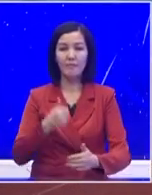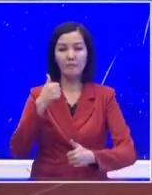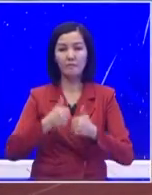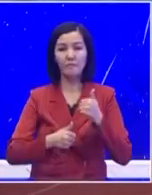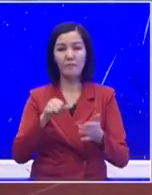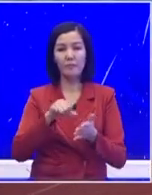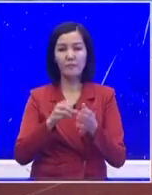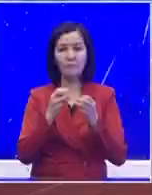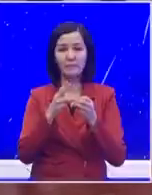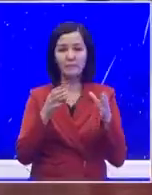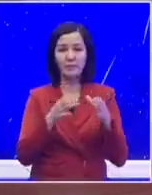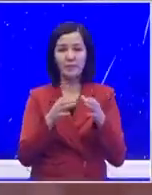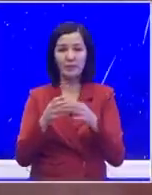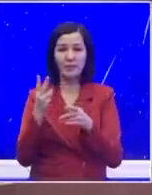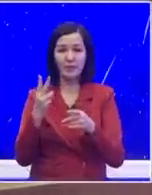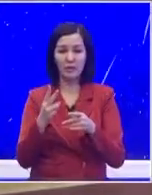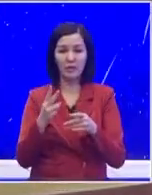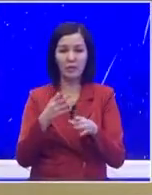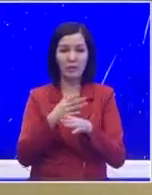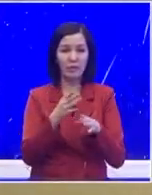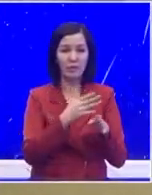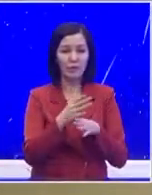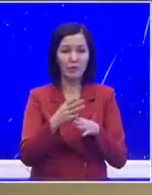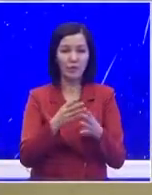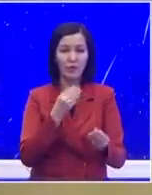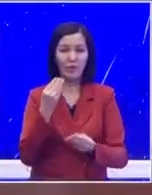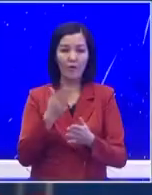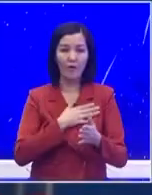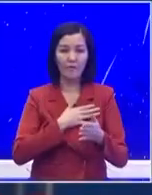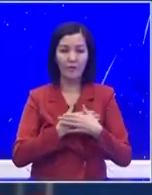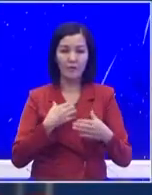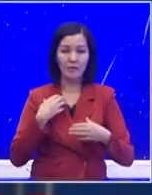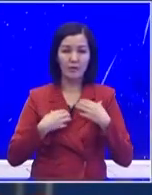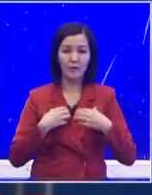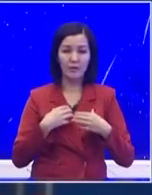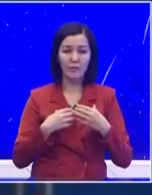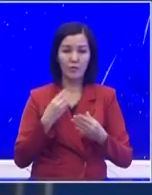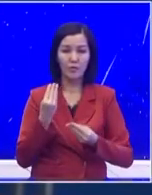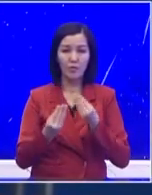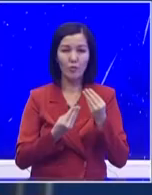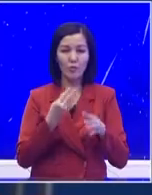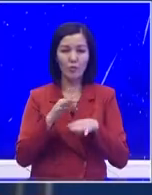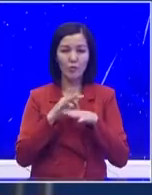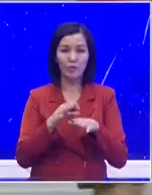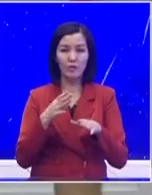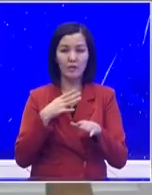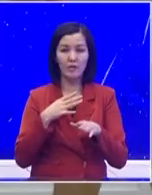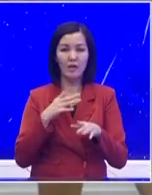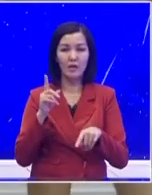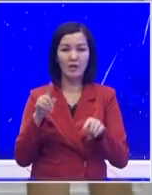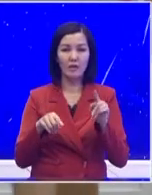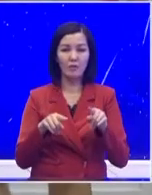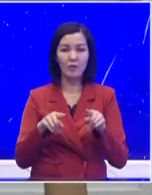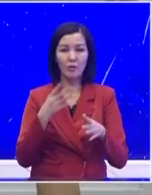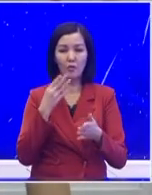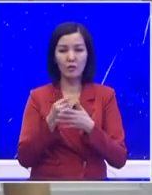келген 12 команда өзара 2 топқа бөлінген. Ешқайсысы алаңда аянып қалған жоқ. Командалық үйлесімді ойын көрсетуге тырысты. Кейбірі жеке